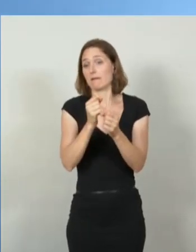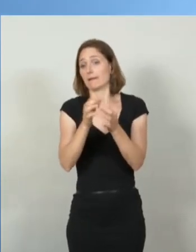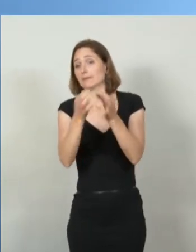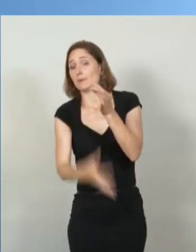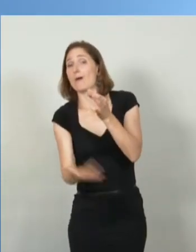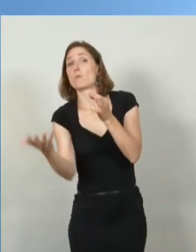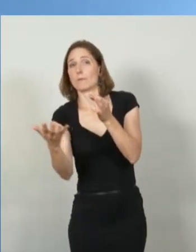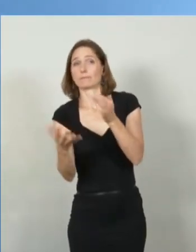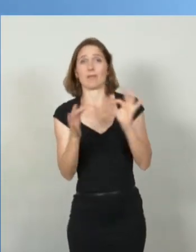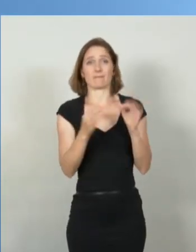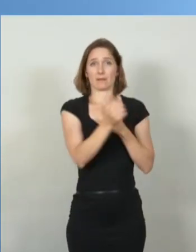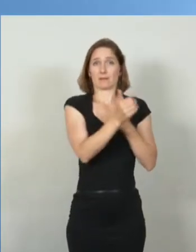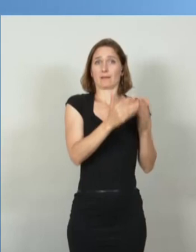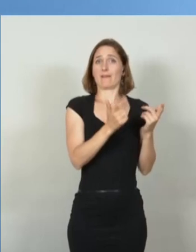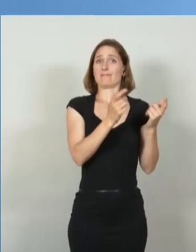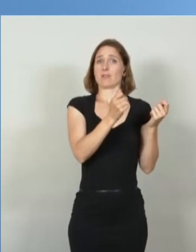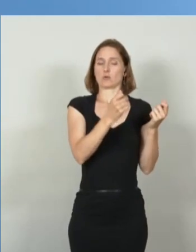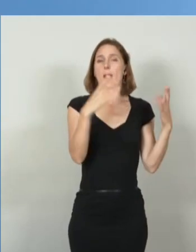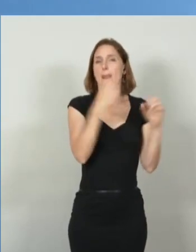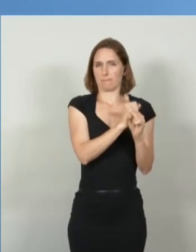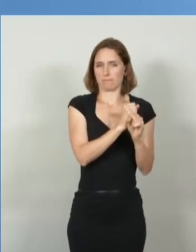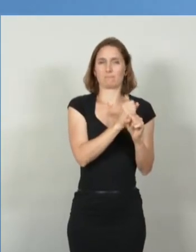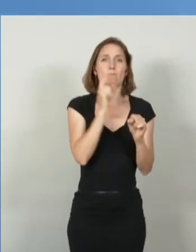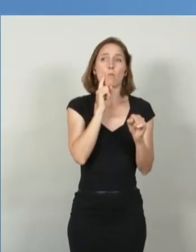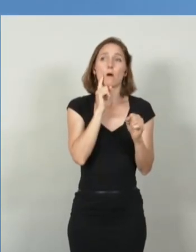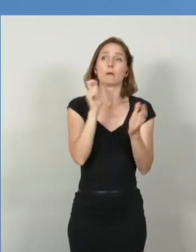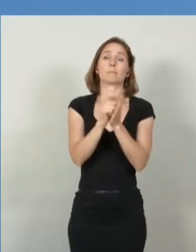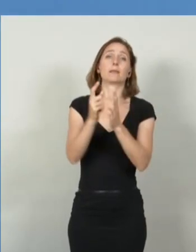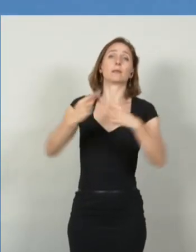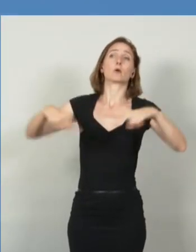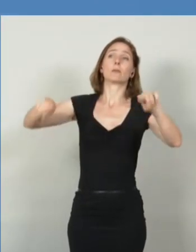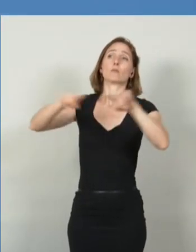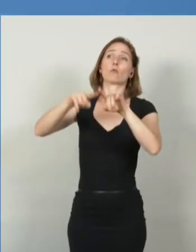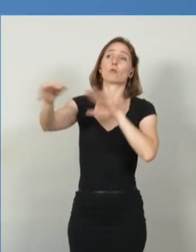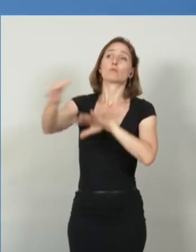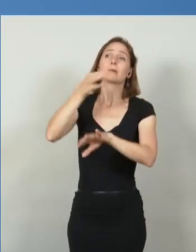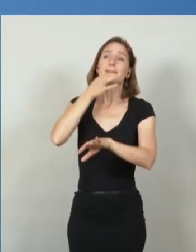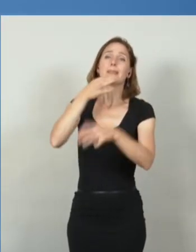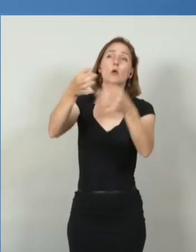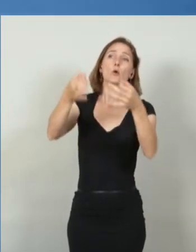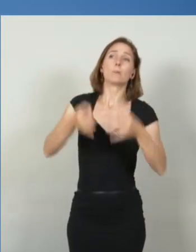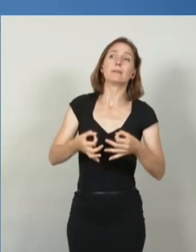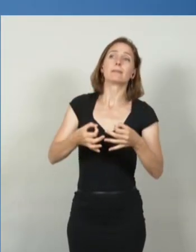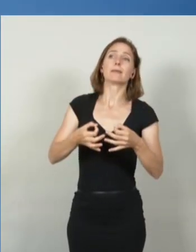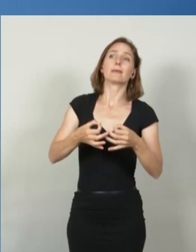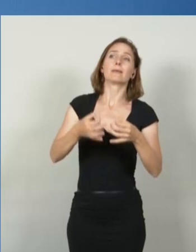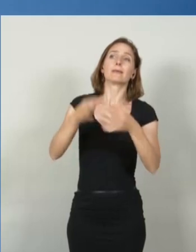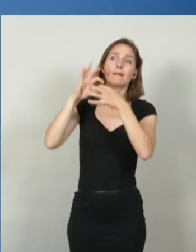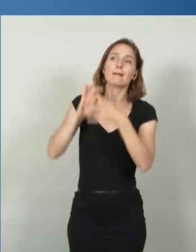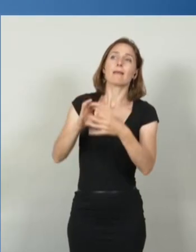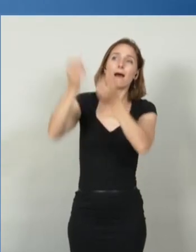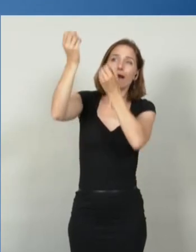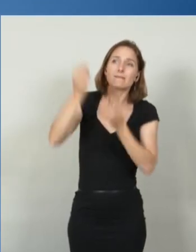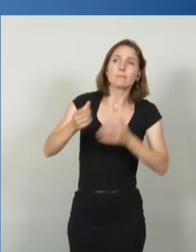puisque en commission nous a répondu que nous n'aurions pas la comptabilité de capital verte puisqu'elle était en cours d'être soumise à la préfecture